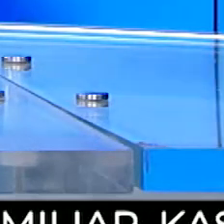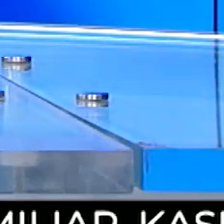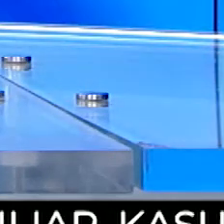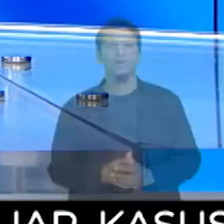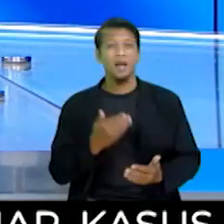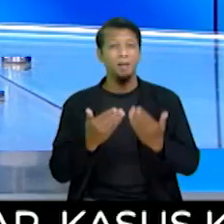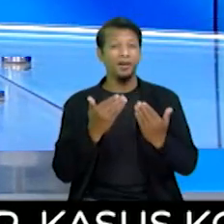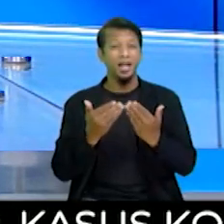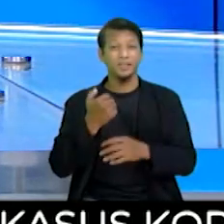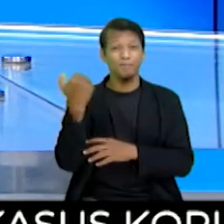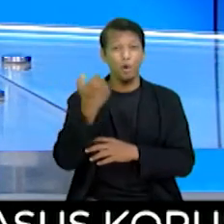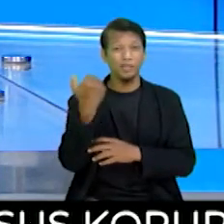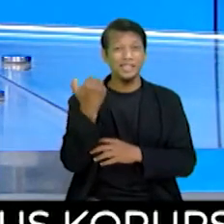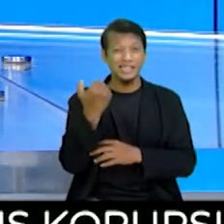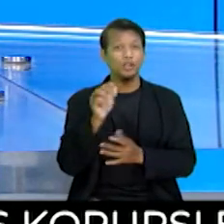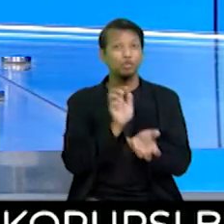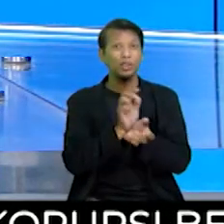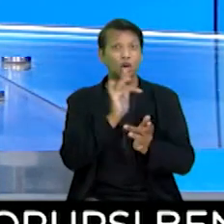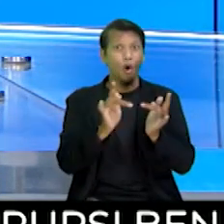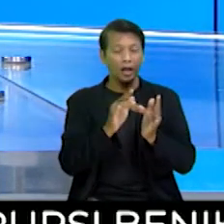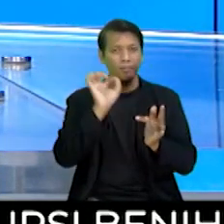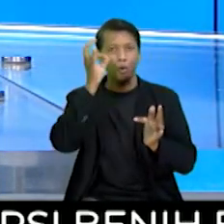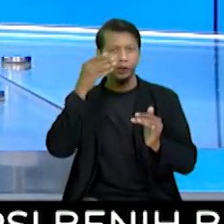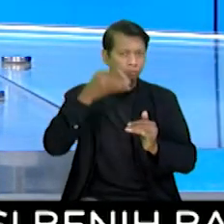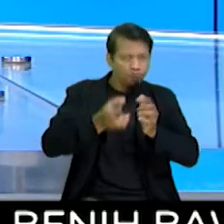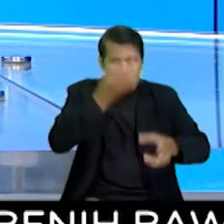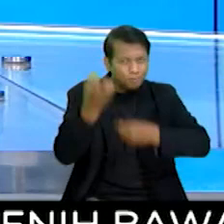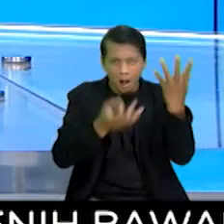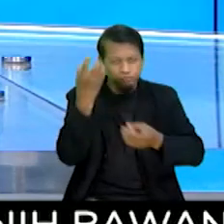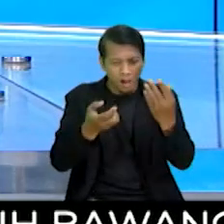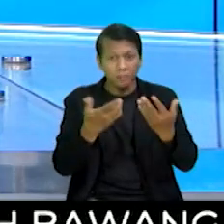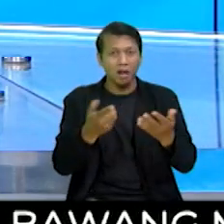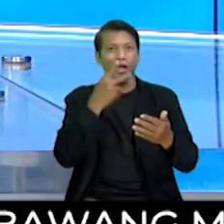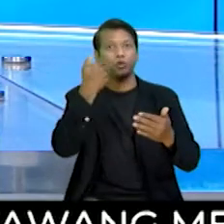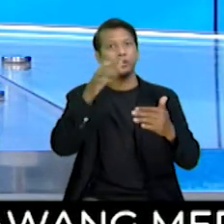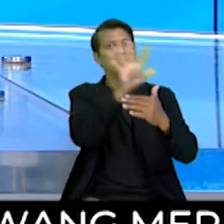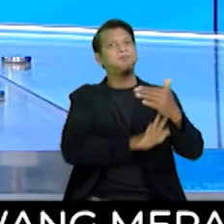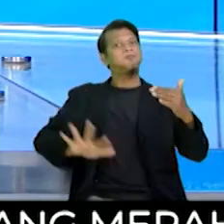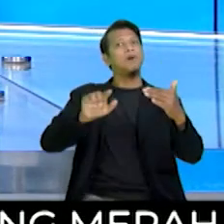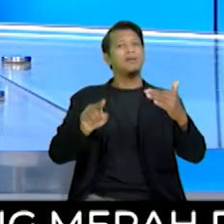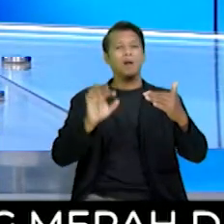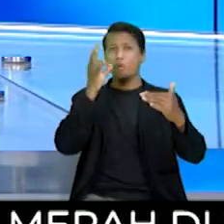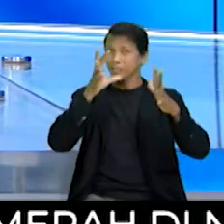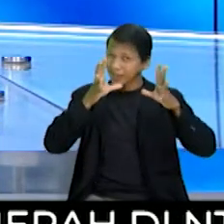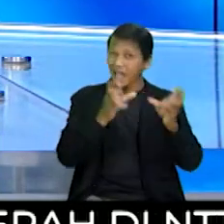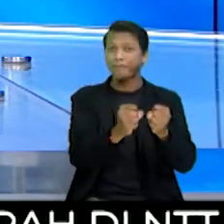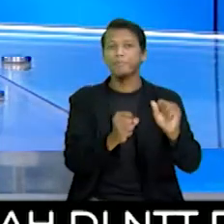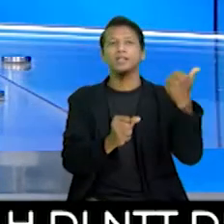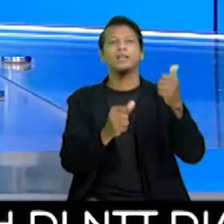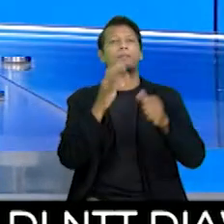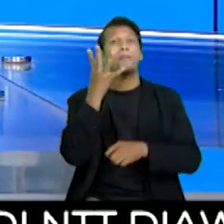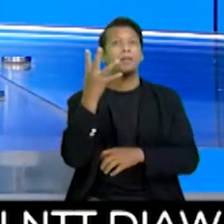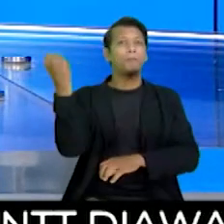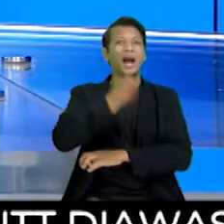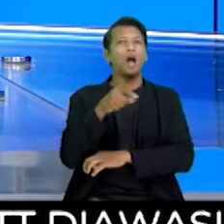Ditpidum Baris Krim Polri membongkar aplikasi prostitusi dan judi online yang tersebar di Indonesia. Polisi menangkap 4 pelaku yang